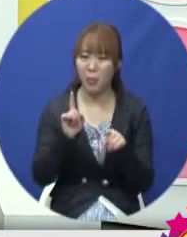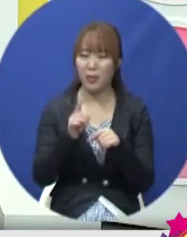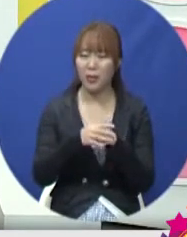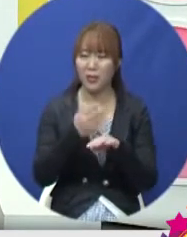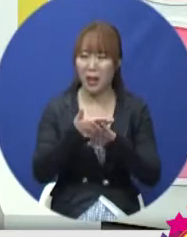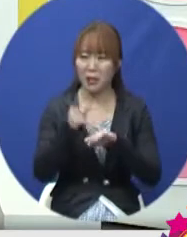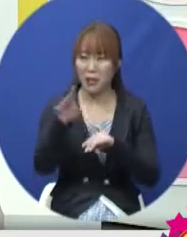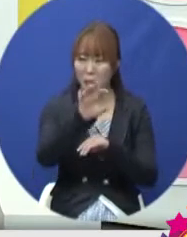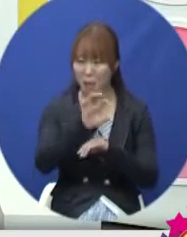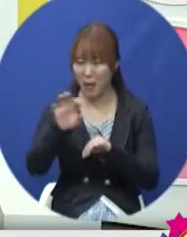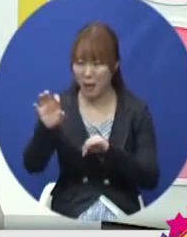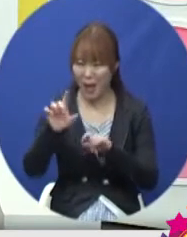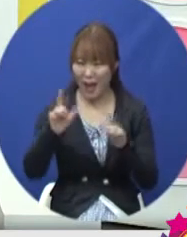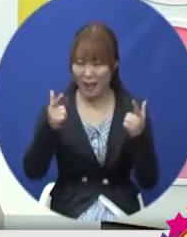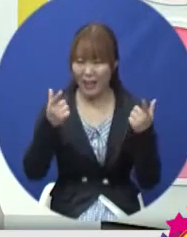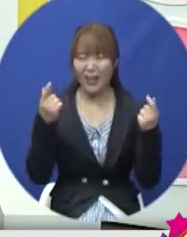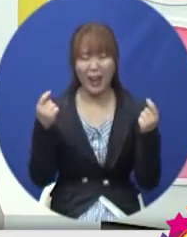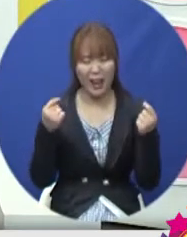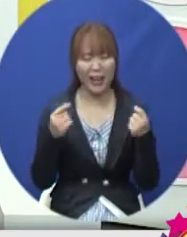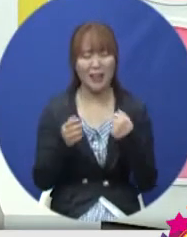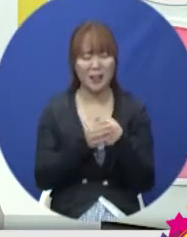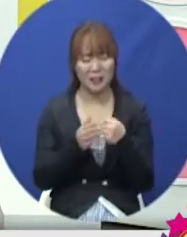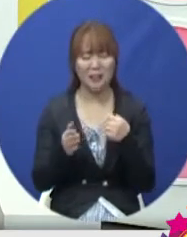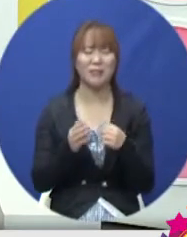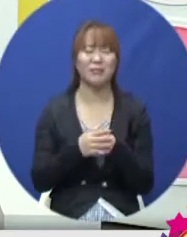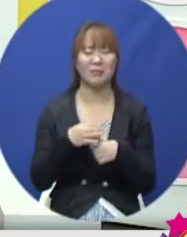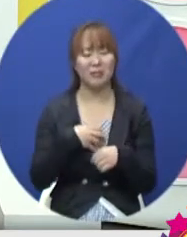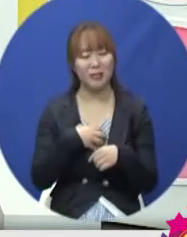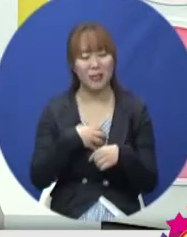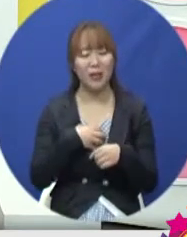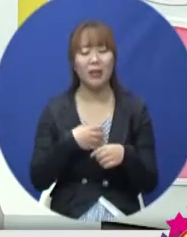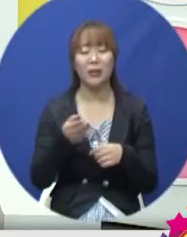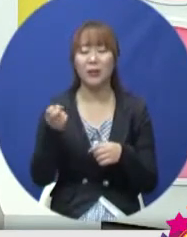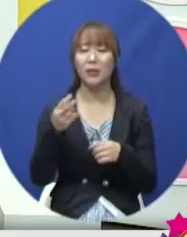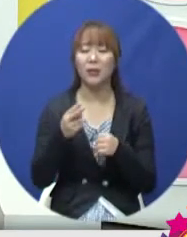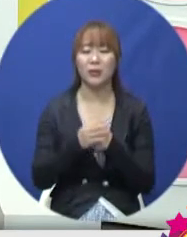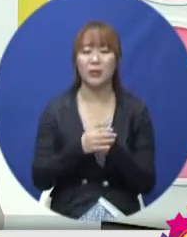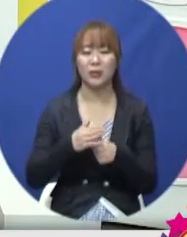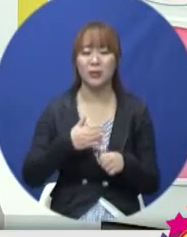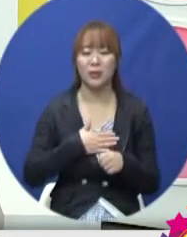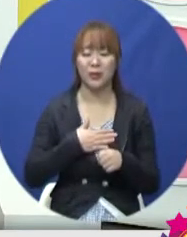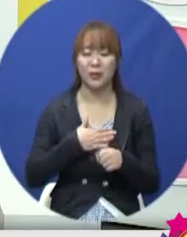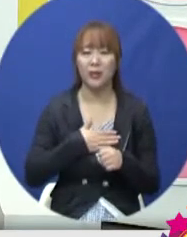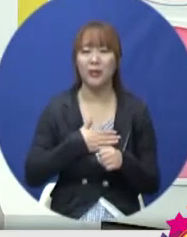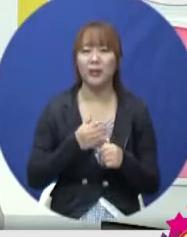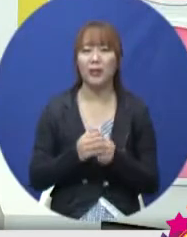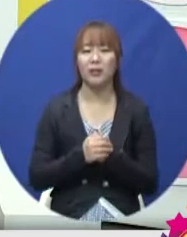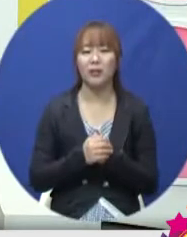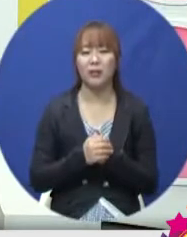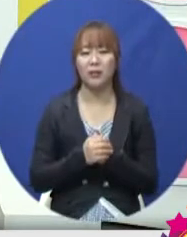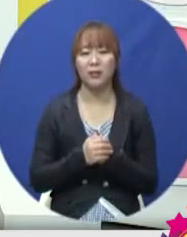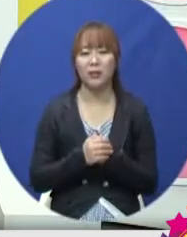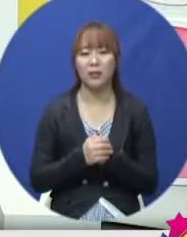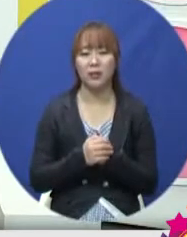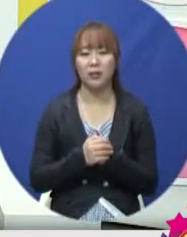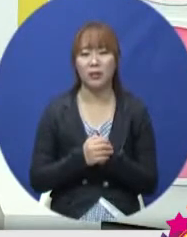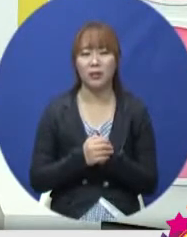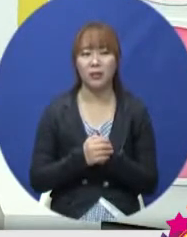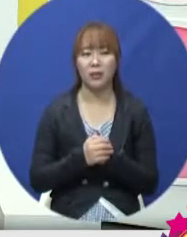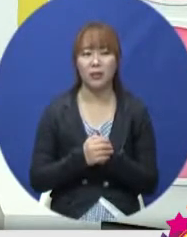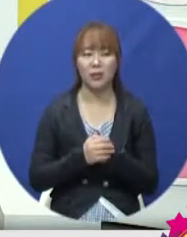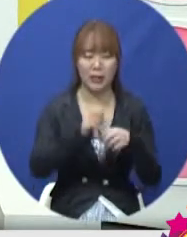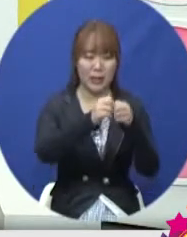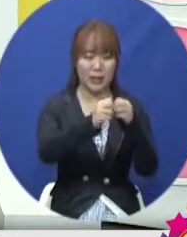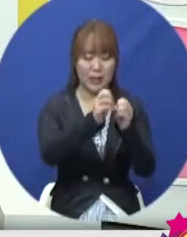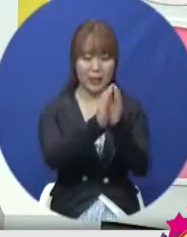거 다 아닌가 해서 네, 그래서 그런 건 전혀 없고 저는 그 딴 분들 시집